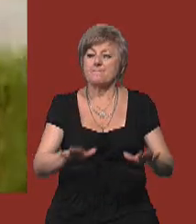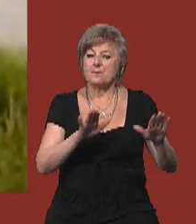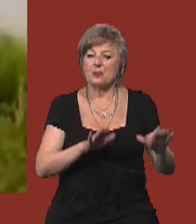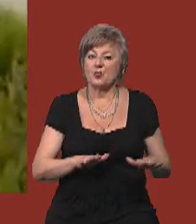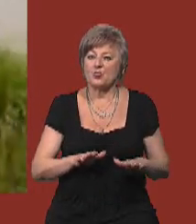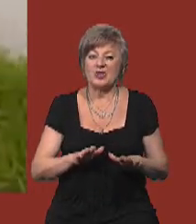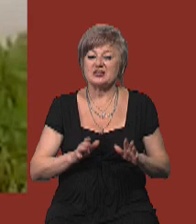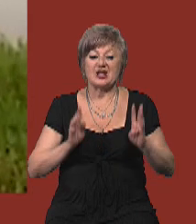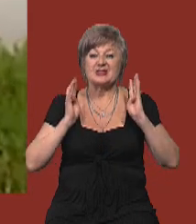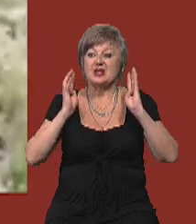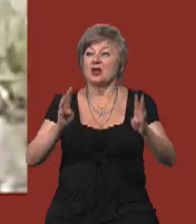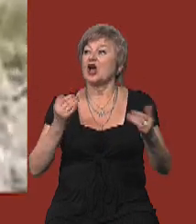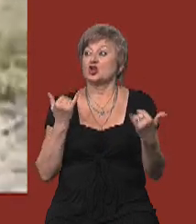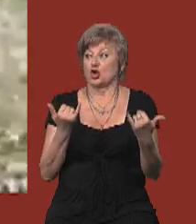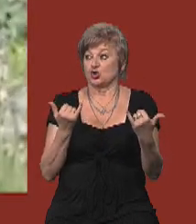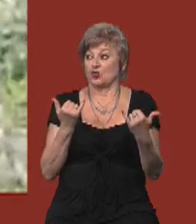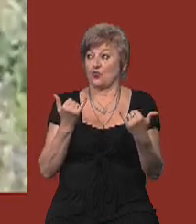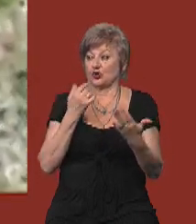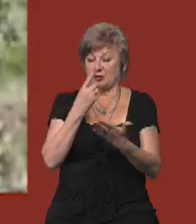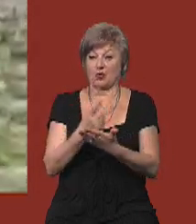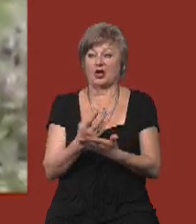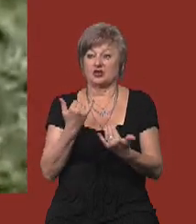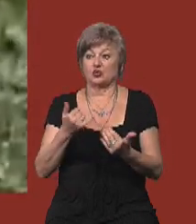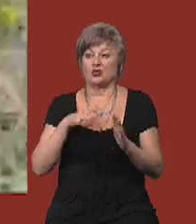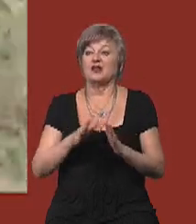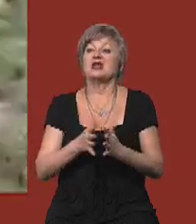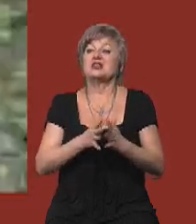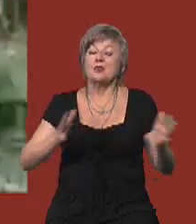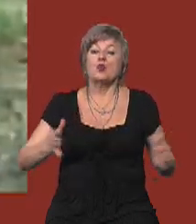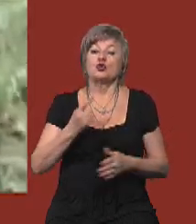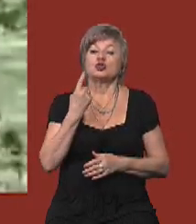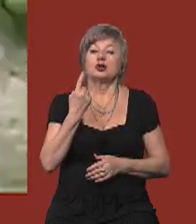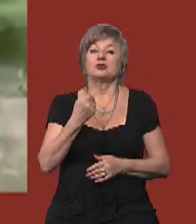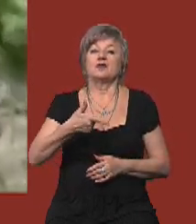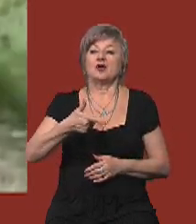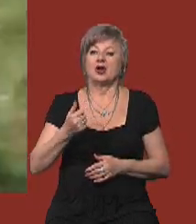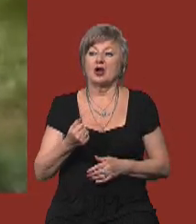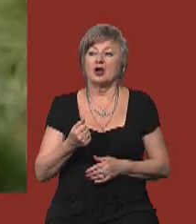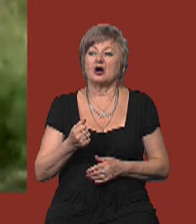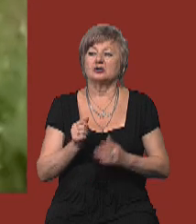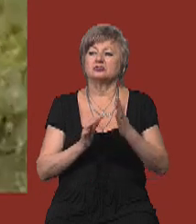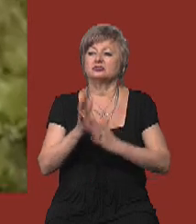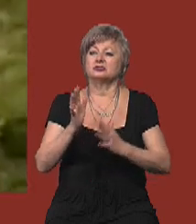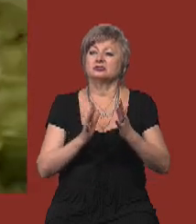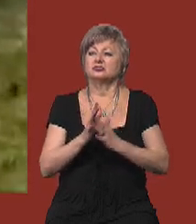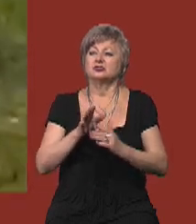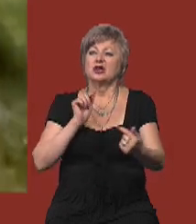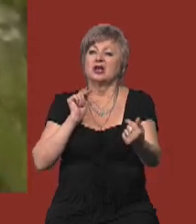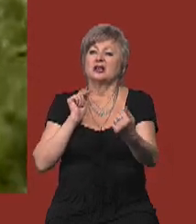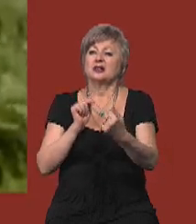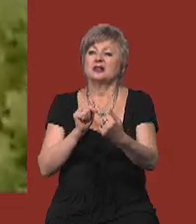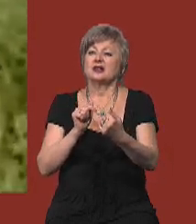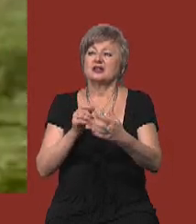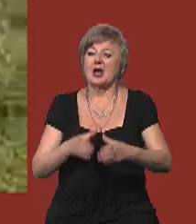на проспект. Ну, а, це сьогоднішнє відео, сьогоднішнє, це сьогоднішнє відео, там більше гектара суцільних зарослей амброзії, ну, тобто напротив